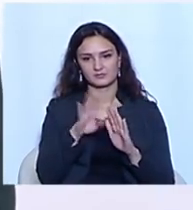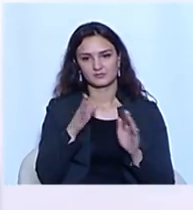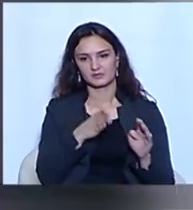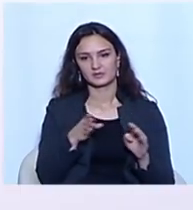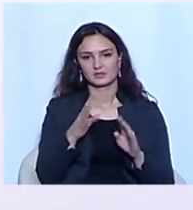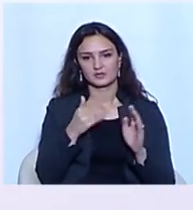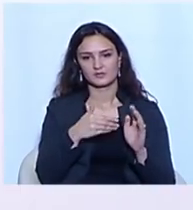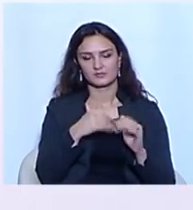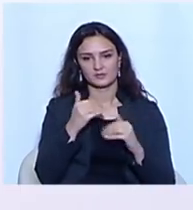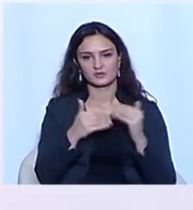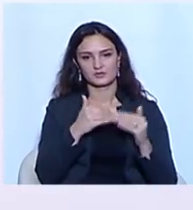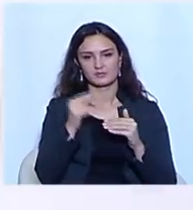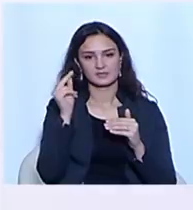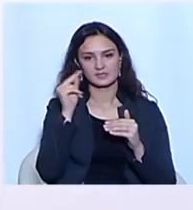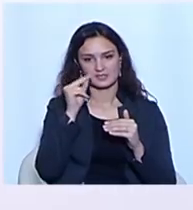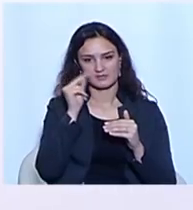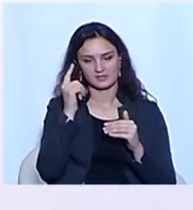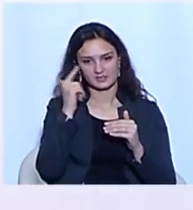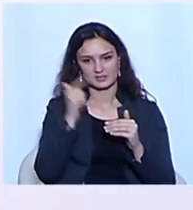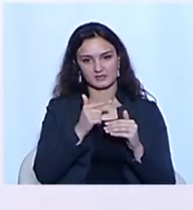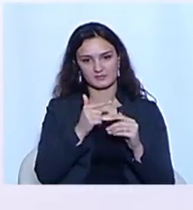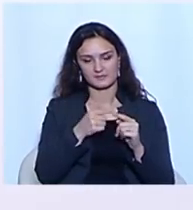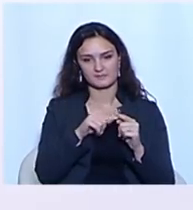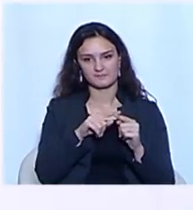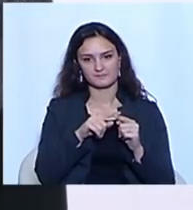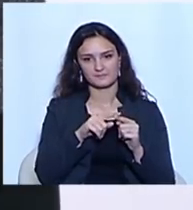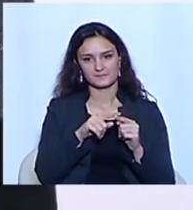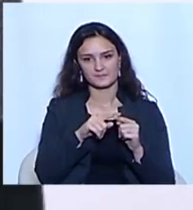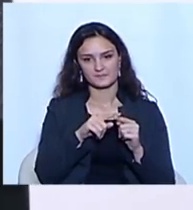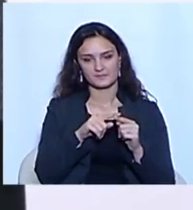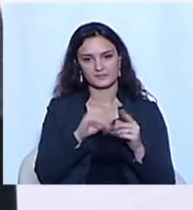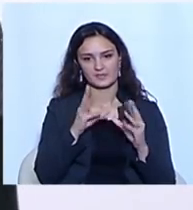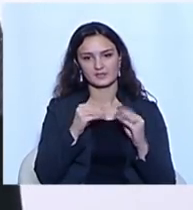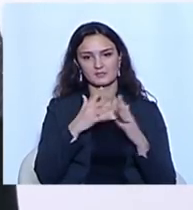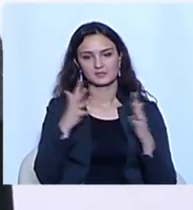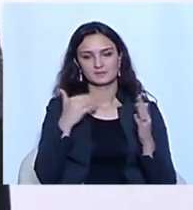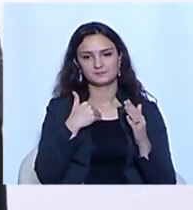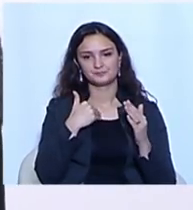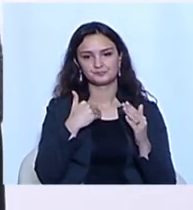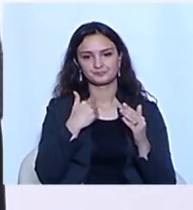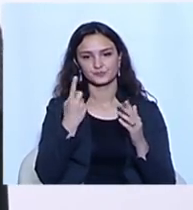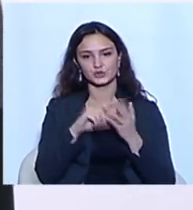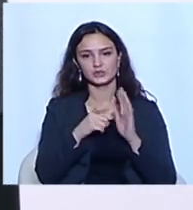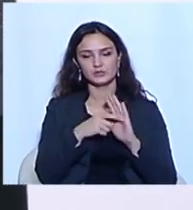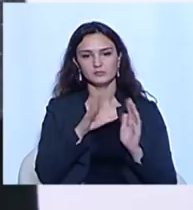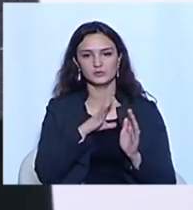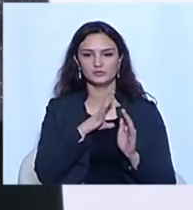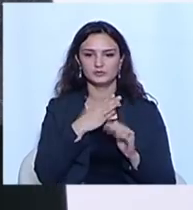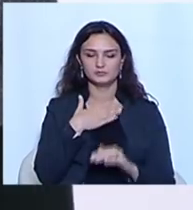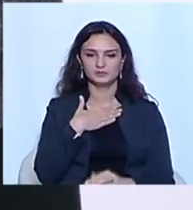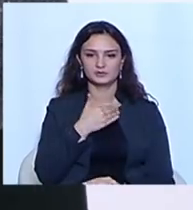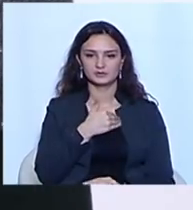გზა ცხოვრებაში. სწავლა და განათლება. ჭირდება ბევრი მეკობრები. ყველაზე მეტად მინდა რომ ერთი ოთახი მქონდეს, მინდა